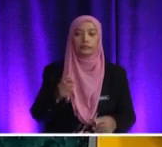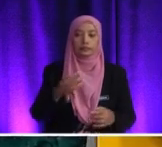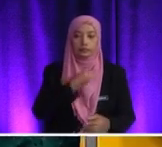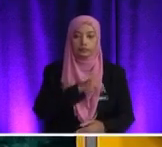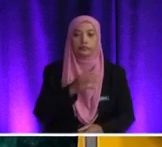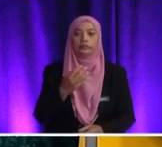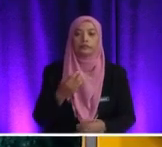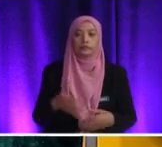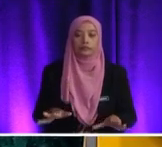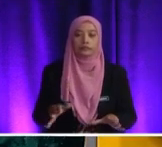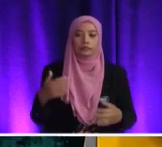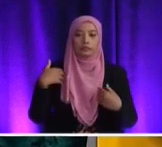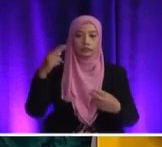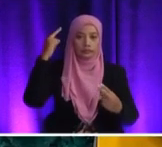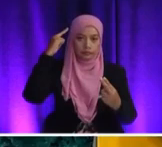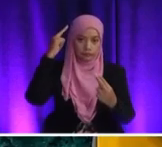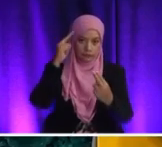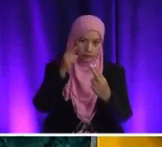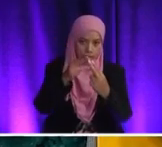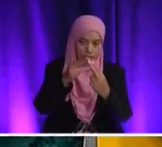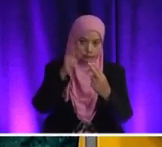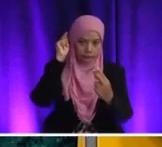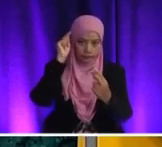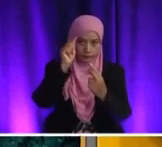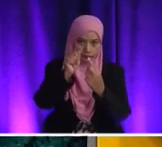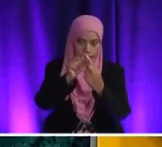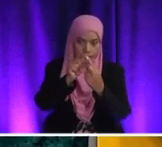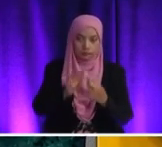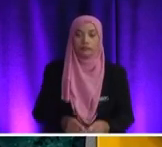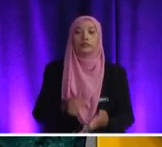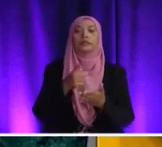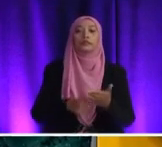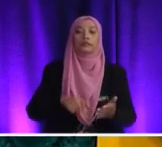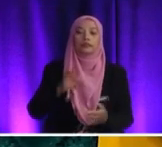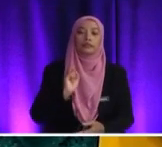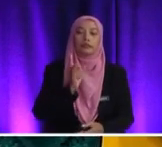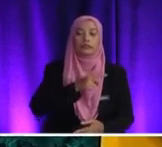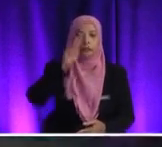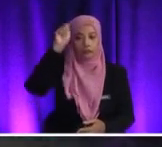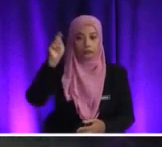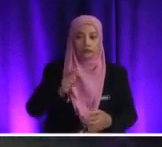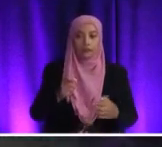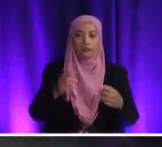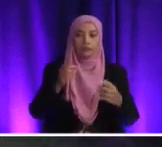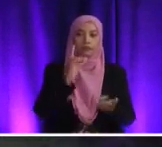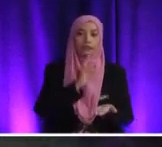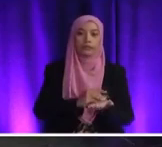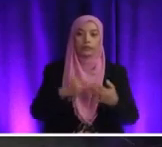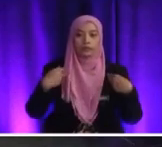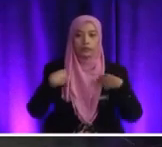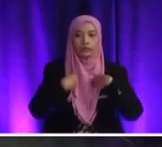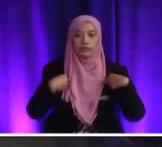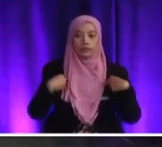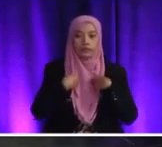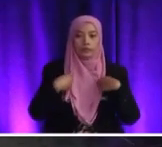hoah untuk capai cita-cita nih pekat kita tanyadokterhewan kita dulu Dozer salah satu hari